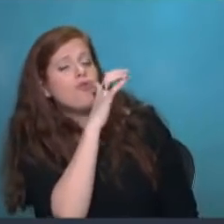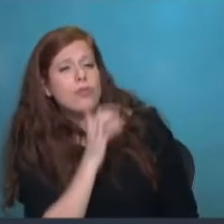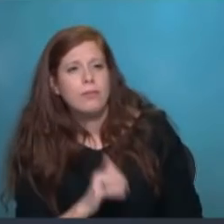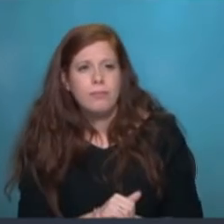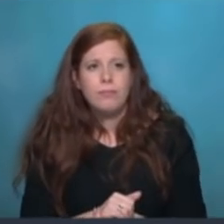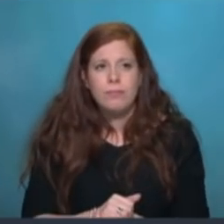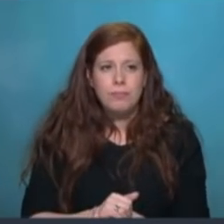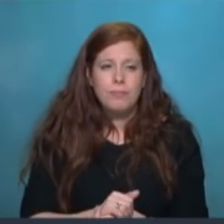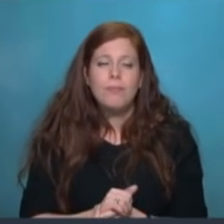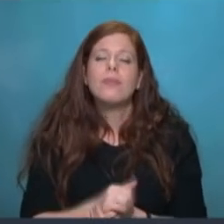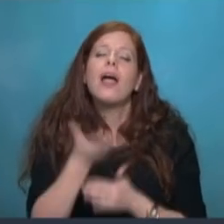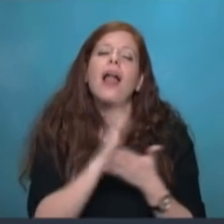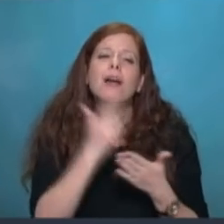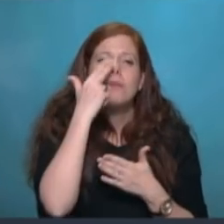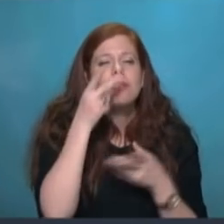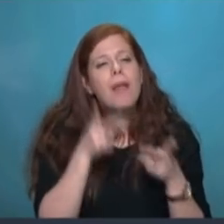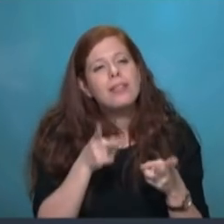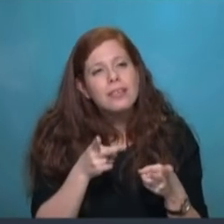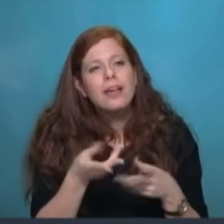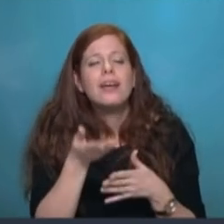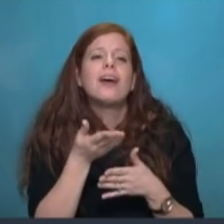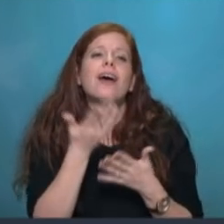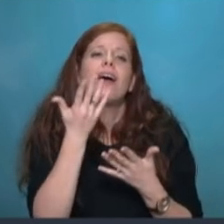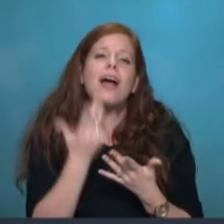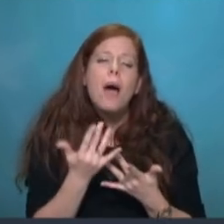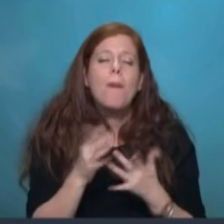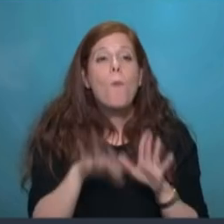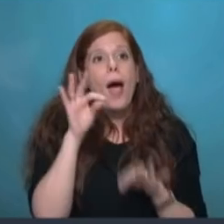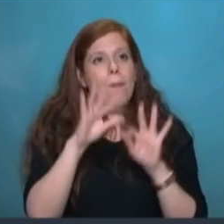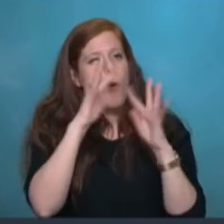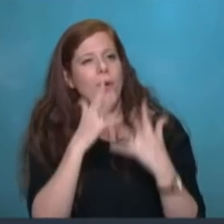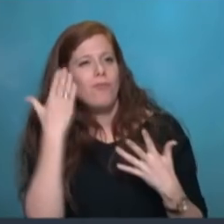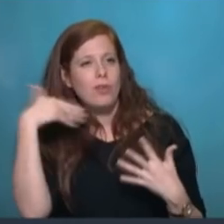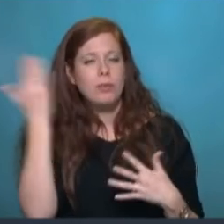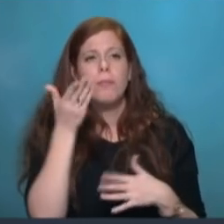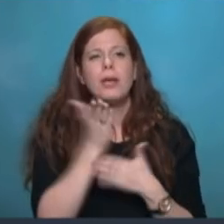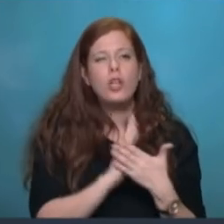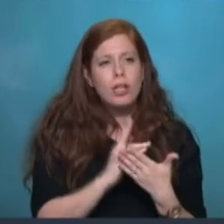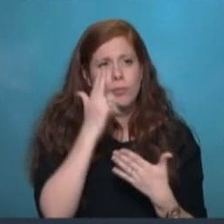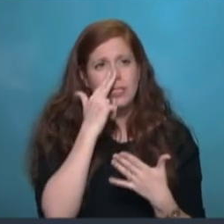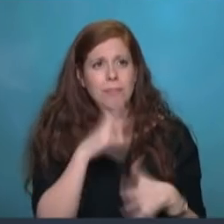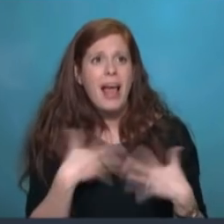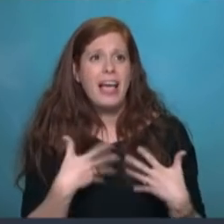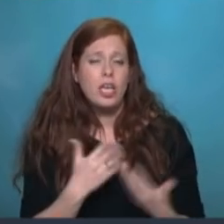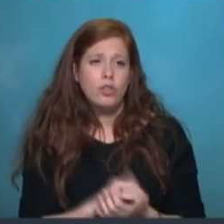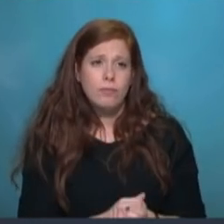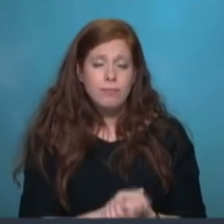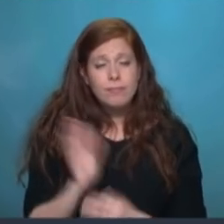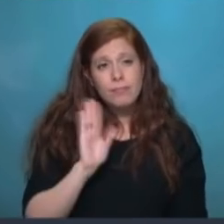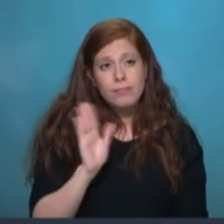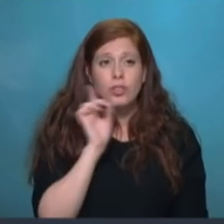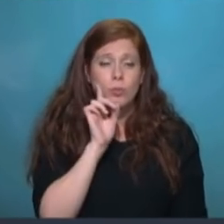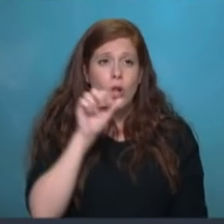חלק מנסים להצחיק, כמה בוחרים באומנים מפורסמים, יש את אלה שמנסים לרגש. Hi, my name is Owen, and